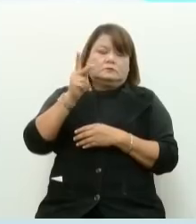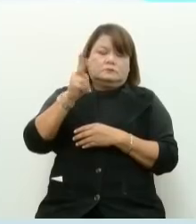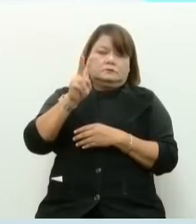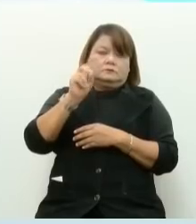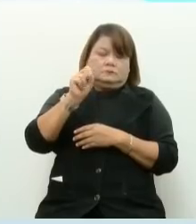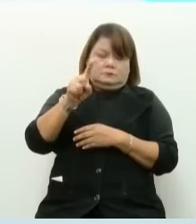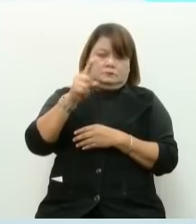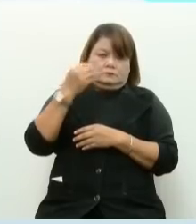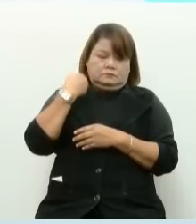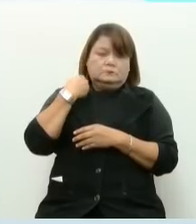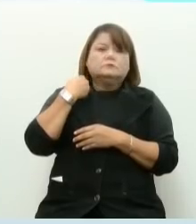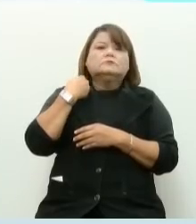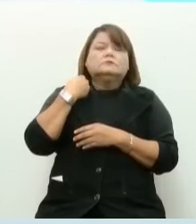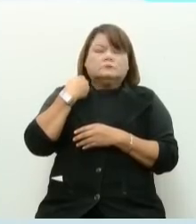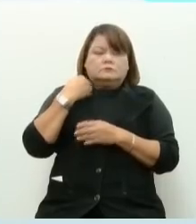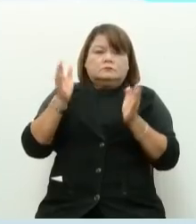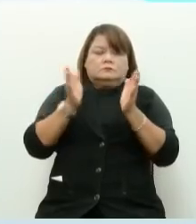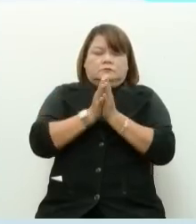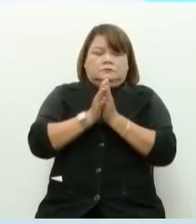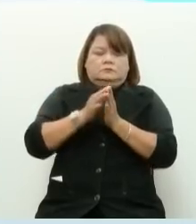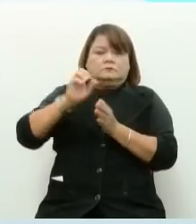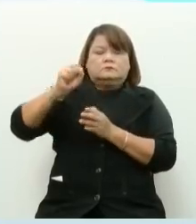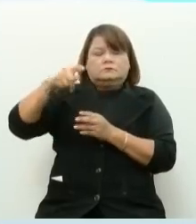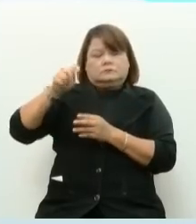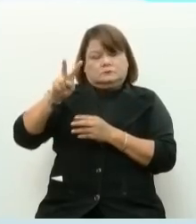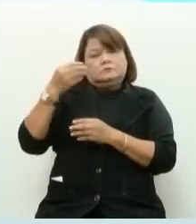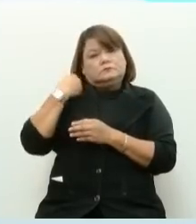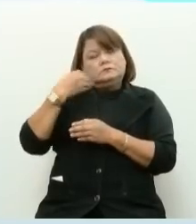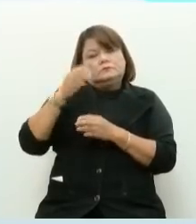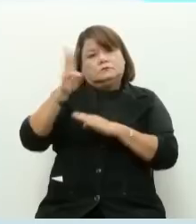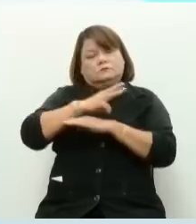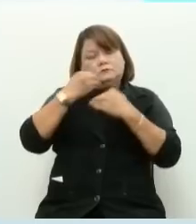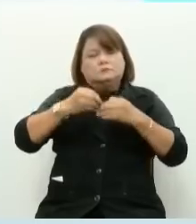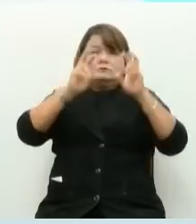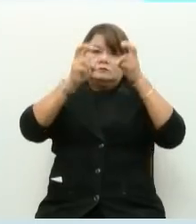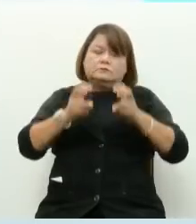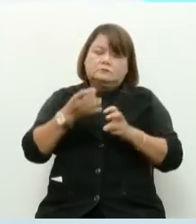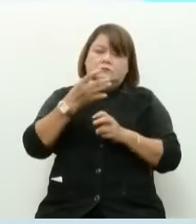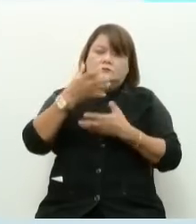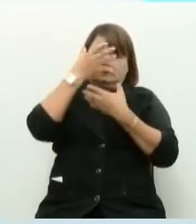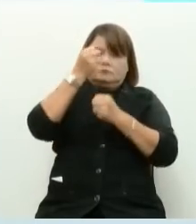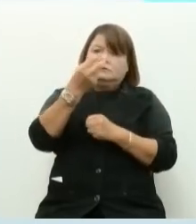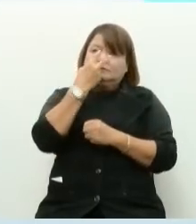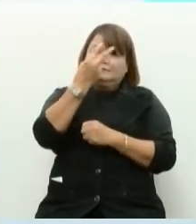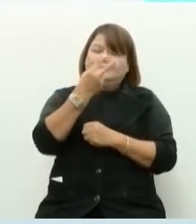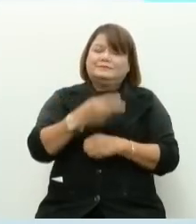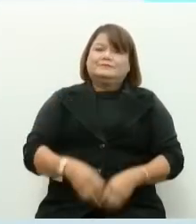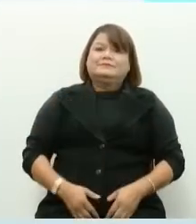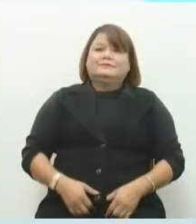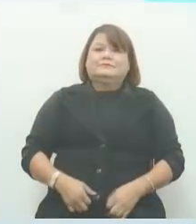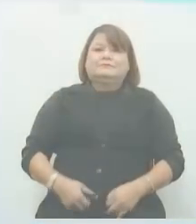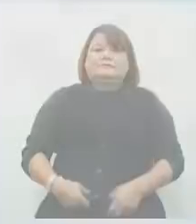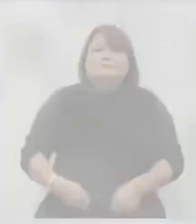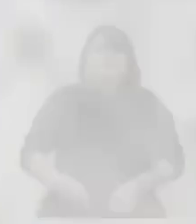ษาร่วมกับสำนักงานคณะกรรมการการศึกษาขั้นพื้นฐานวันนี้จะเป็นหัวข้ออะไรที่น่าสนใจไปติดตามรับชมกันค่ะ